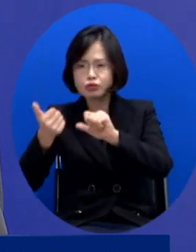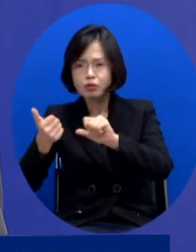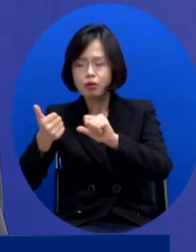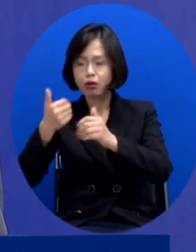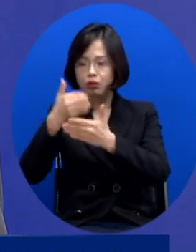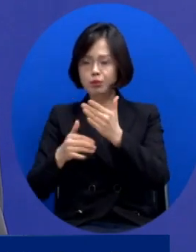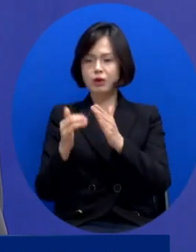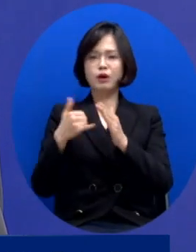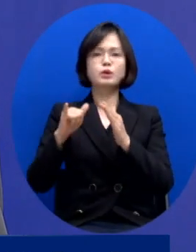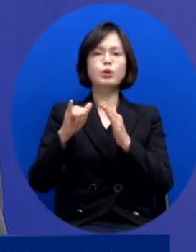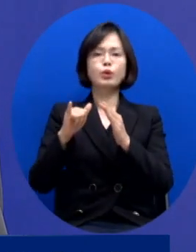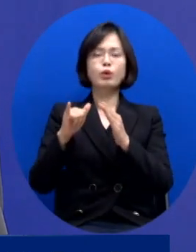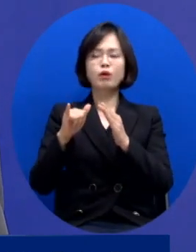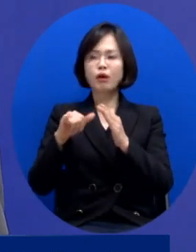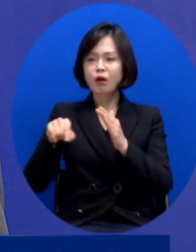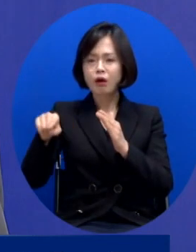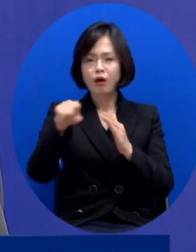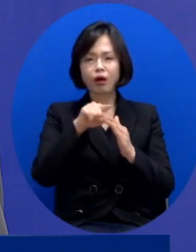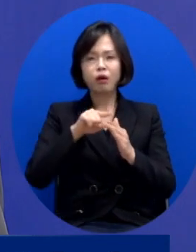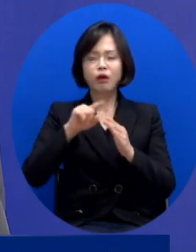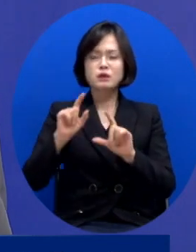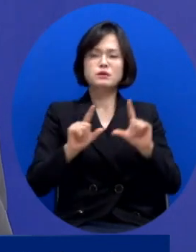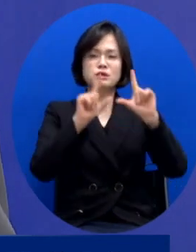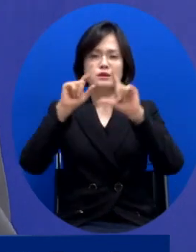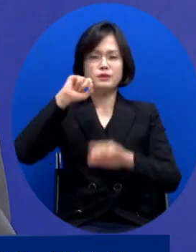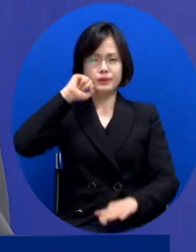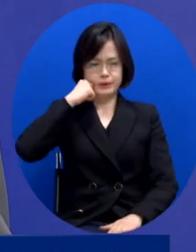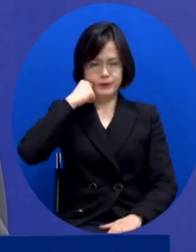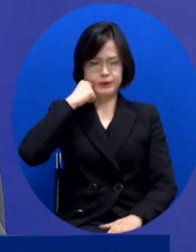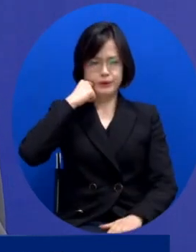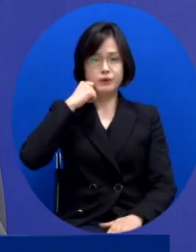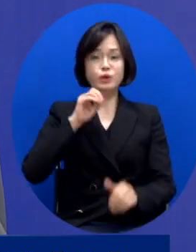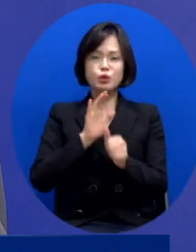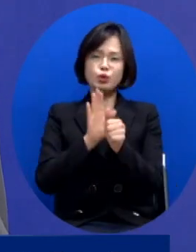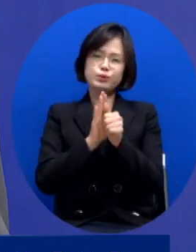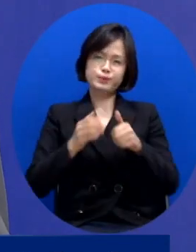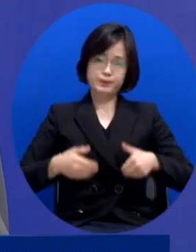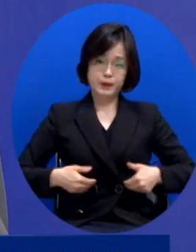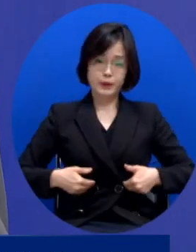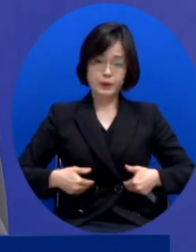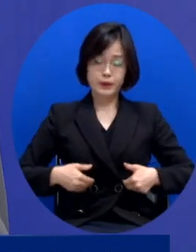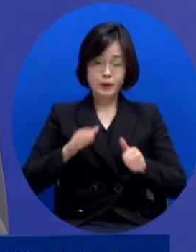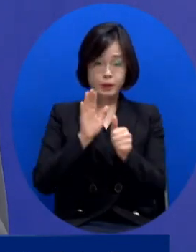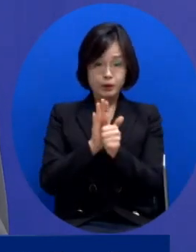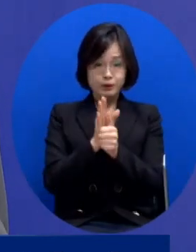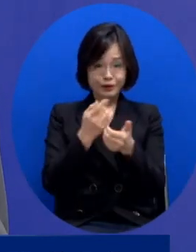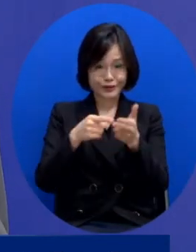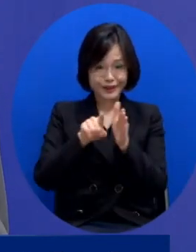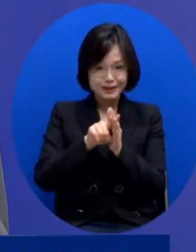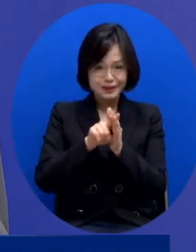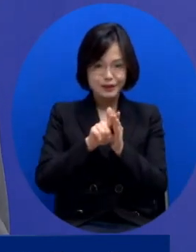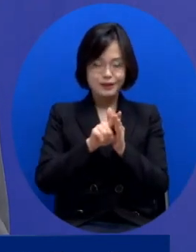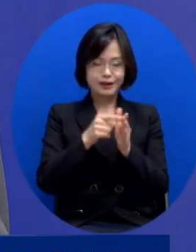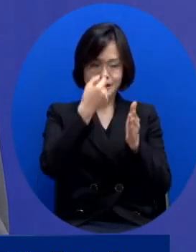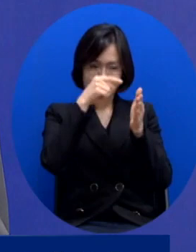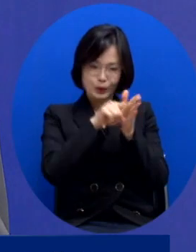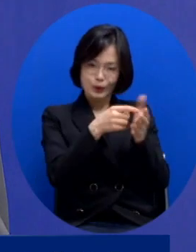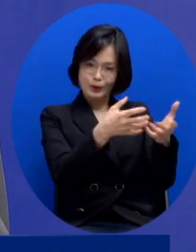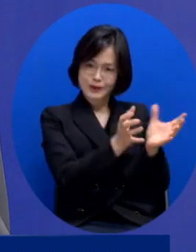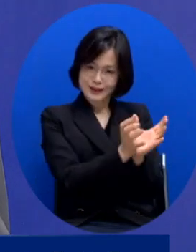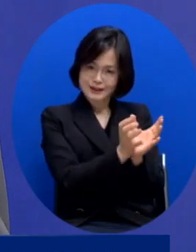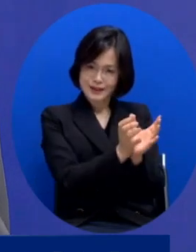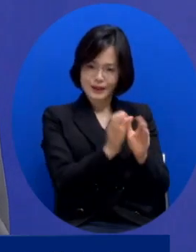본인이나 그들의 가족들은 도움이 필요한 경우가 많습니다. 이들을 돕기 위해 한 기독교 단체와 폐차 기업이 손을